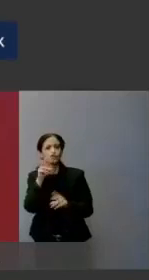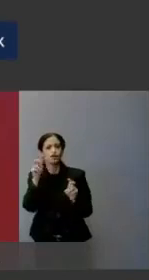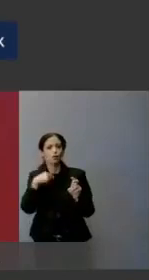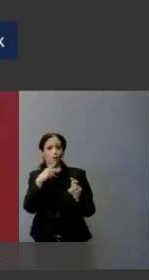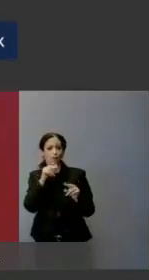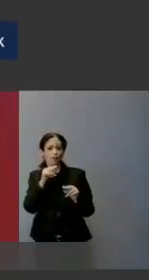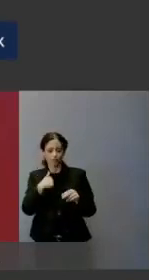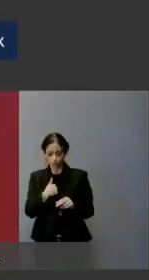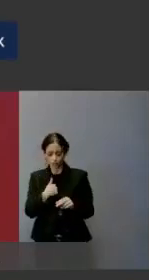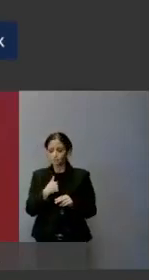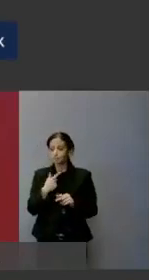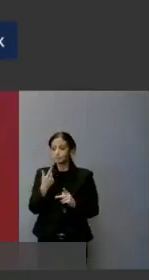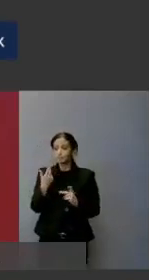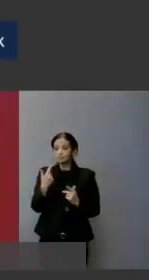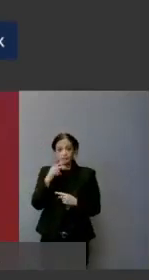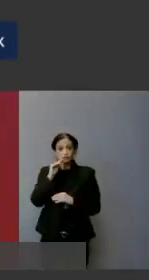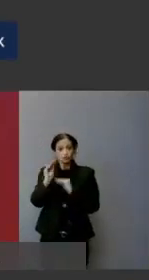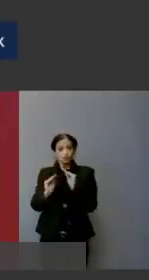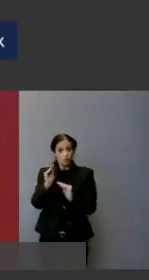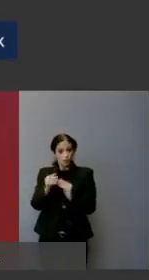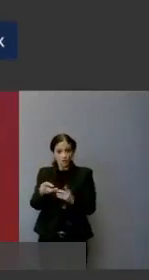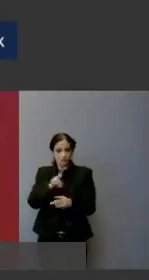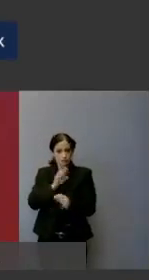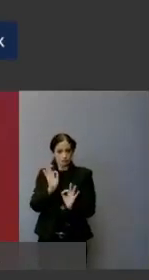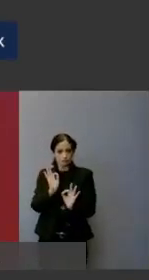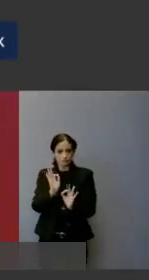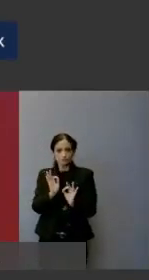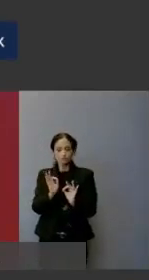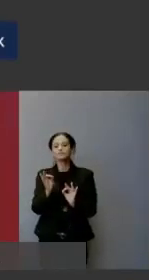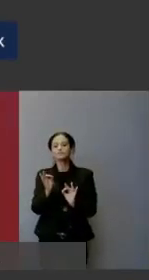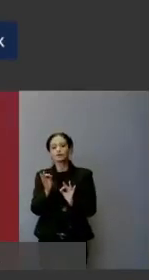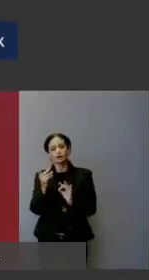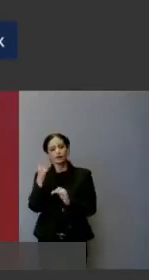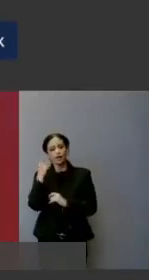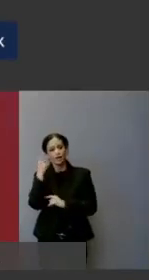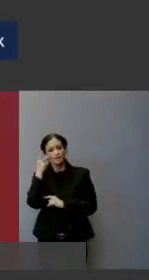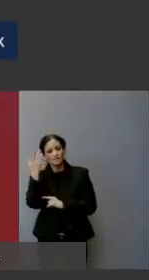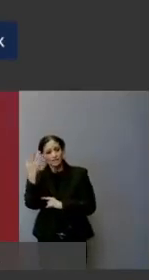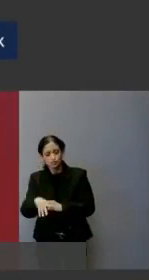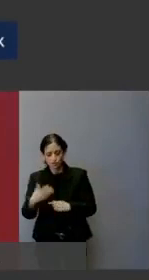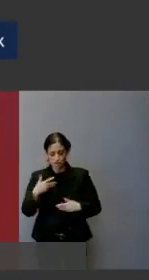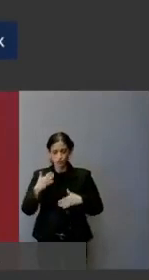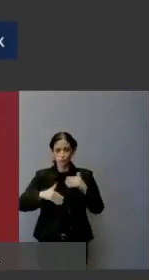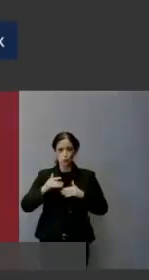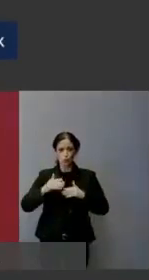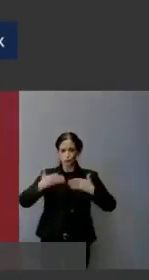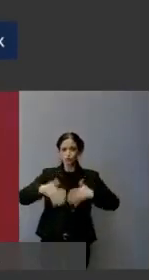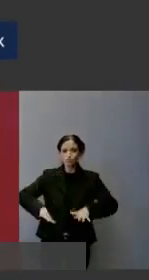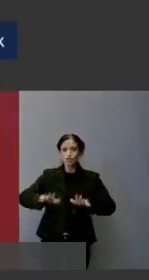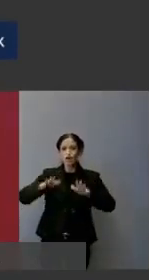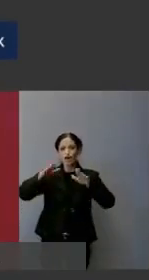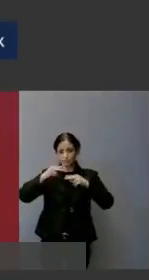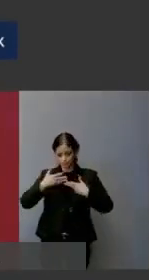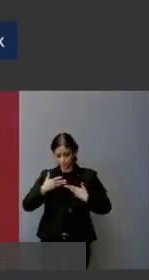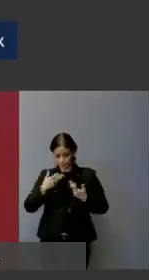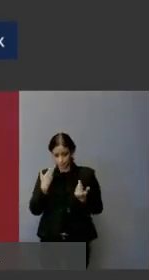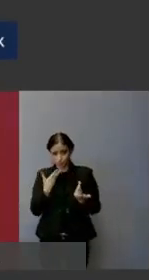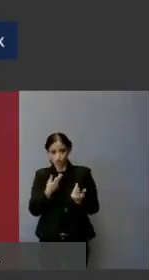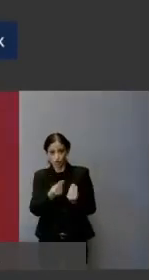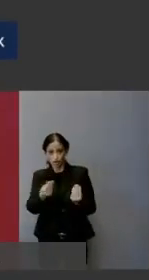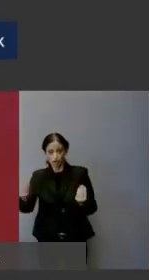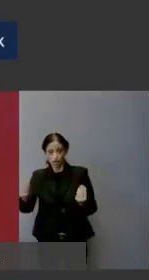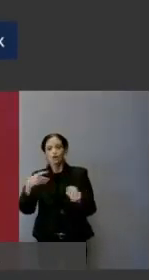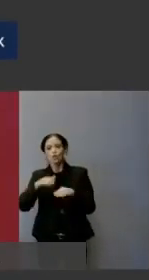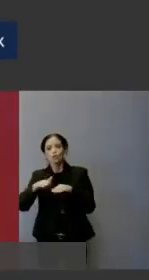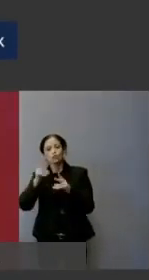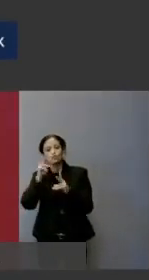cioè avete preso in considerazione delle infrastrutture preesistenti potenziandolo evitando di fare dell'ennesima diciamo l'ennesimo indirizzo